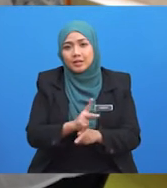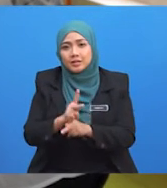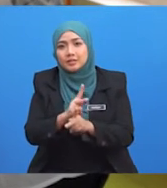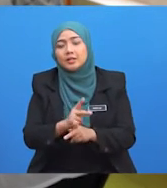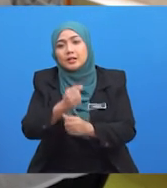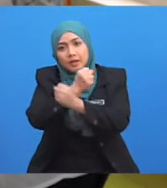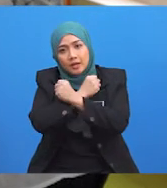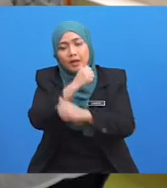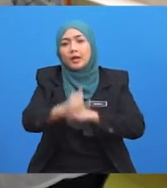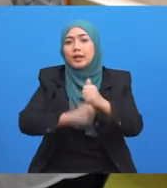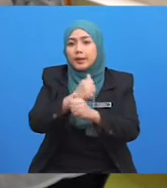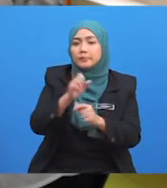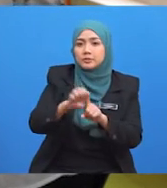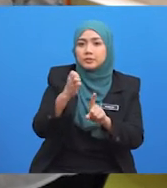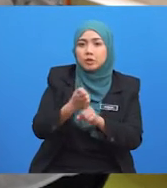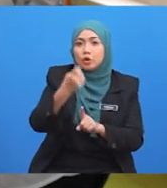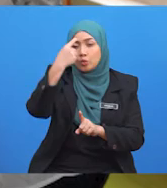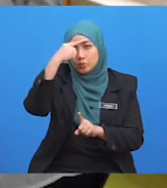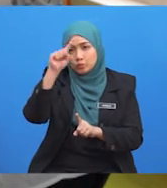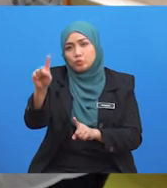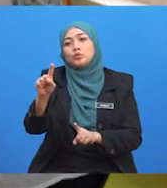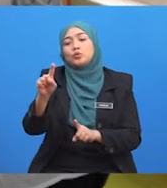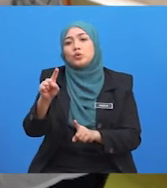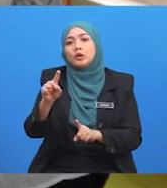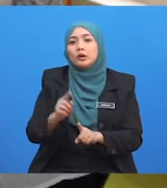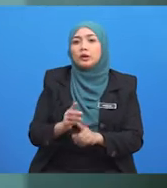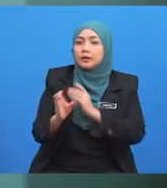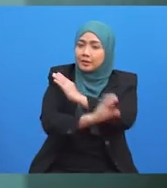alam sekitar untuk menjamin kesejahteraan negara.